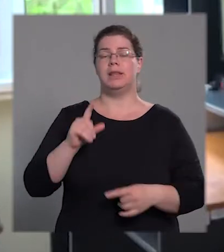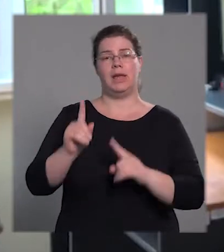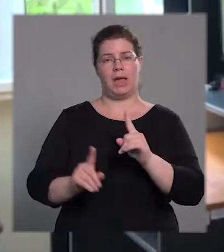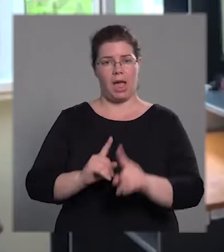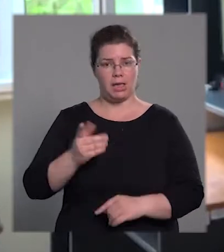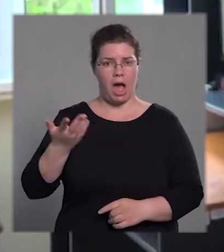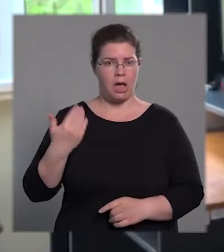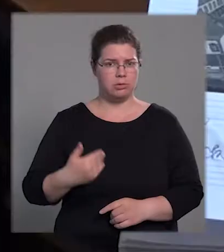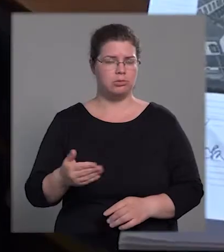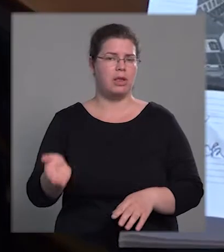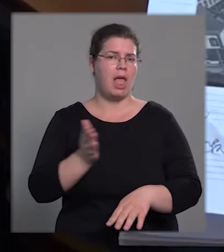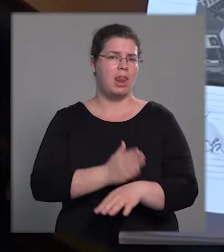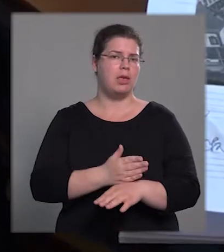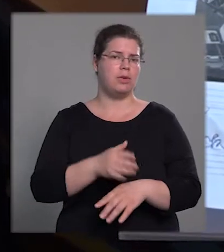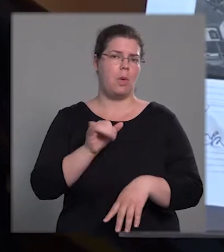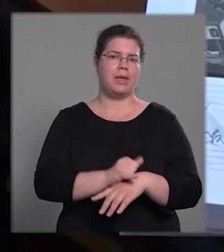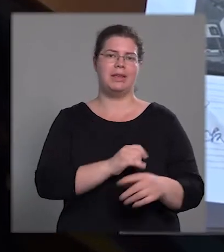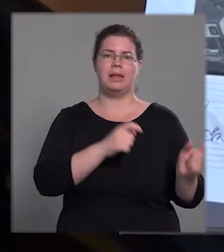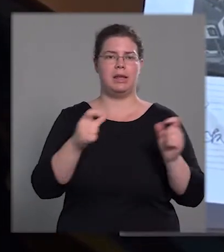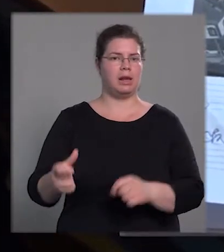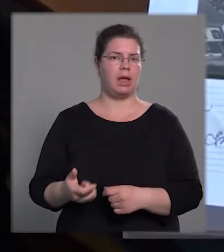előző héten érkeztünk haza.